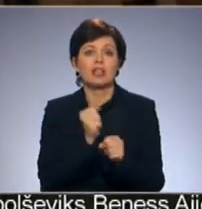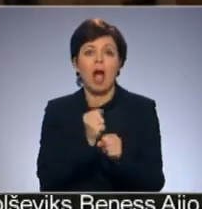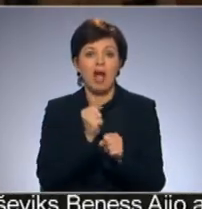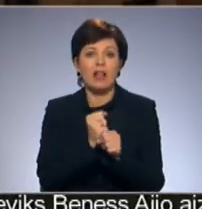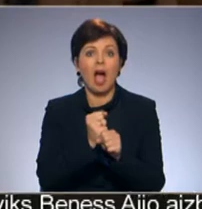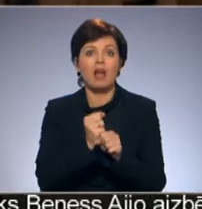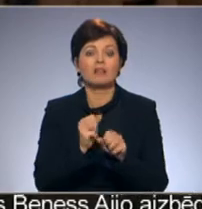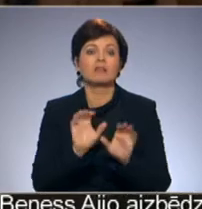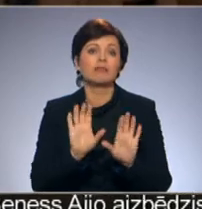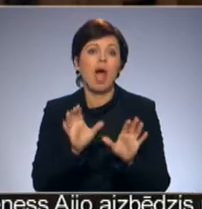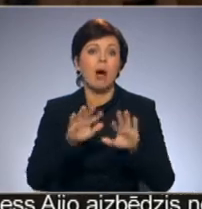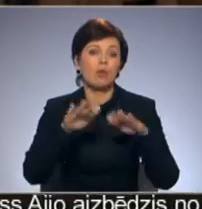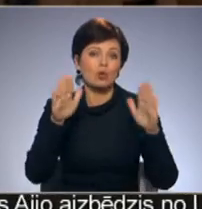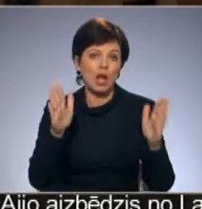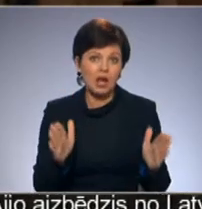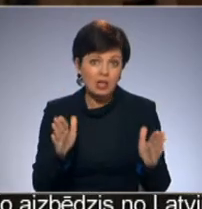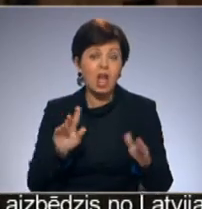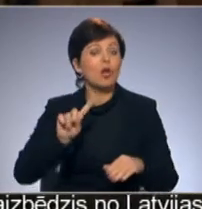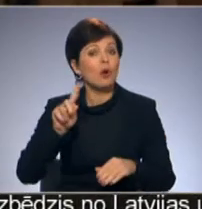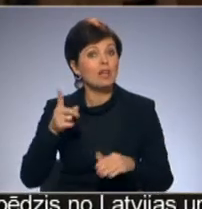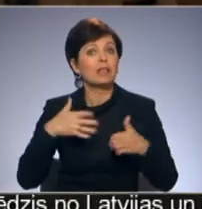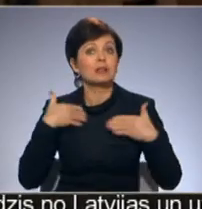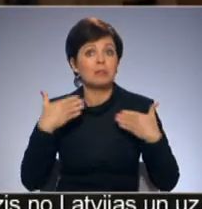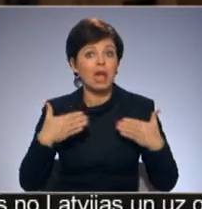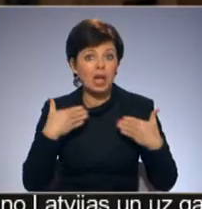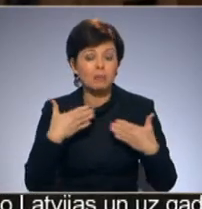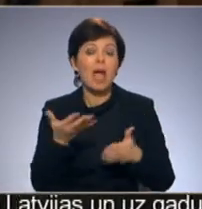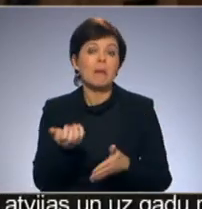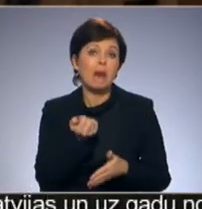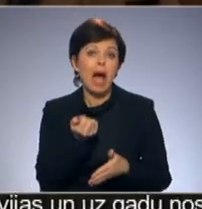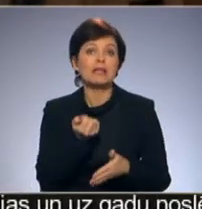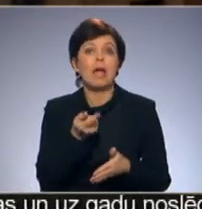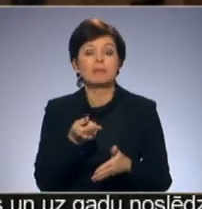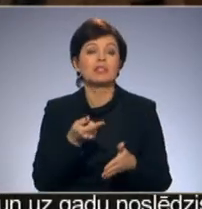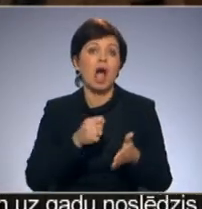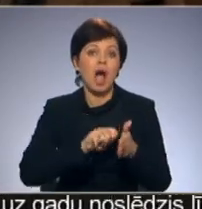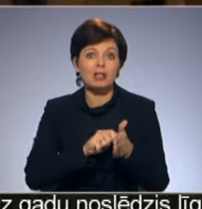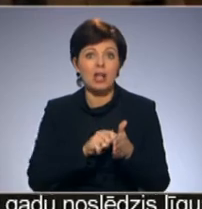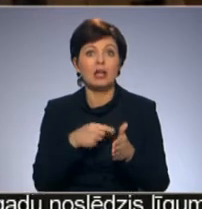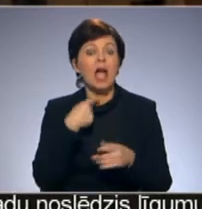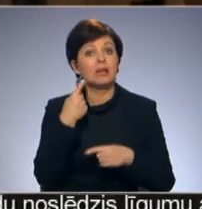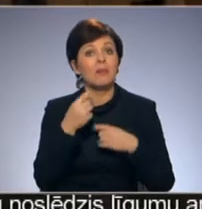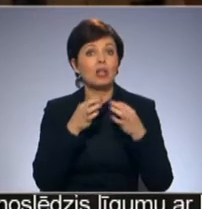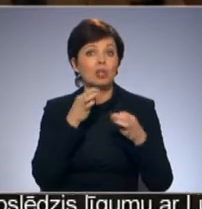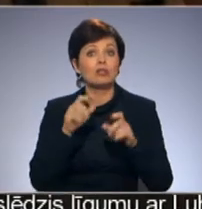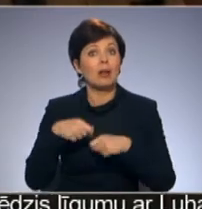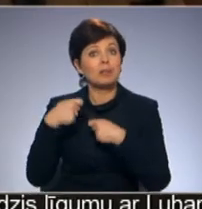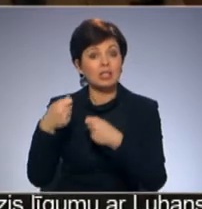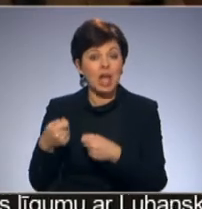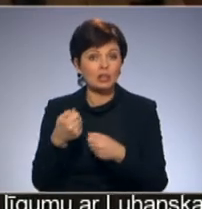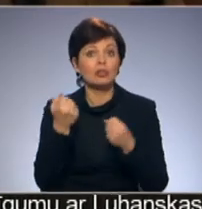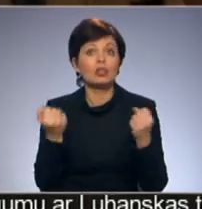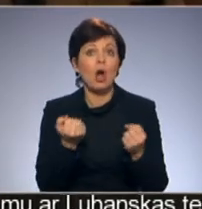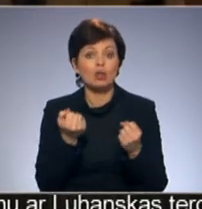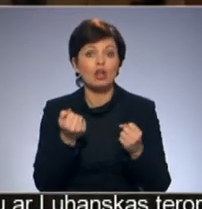Sajūta šodien divējādas. No vienas puses prieks aktīvi pārņemt atslēgas arī, no otras puses interviju. Gribētos sniegt uz strādājošas